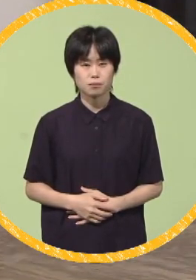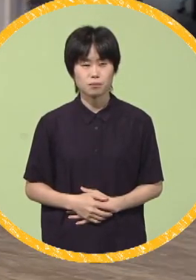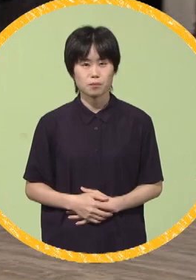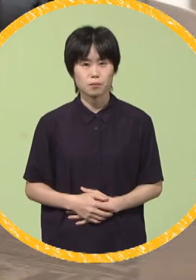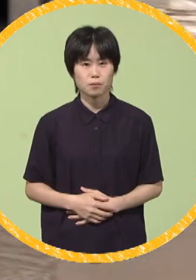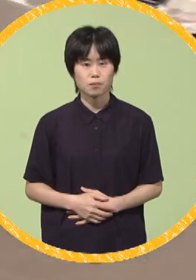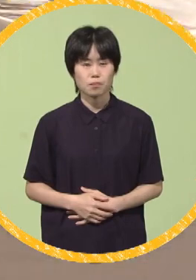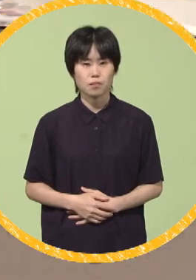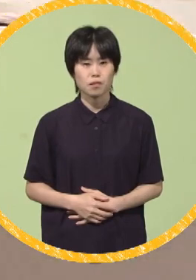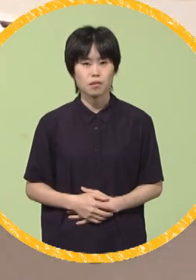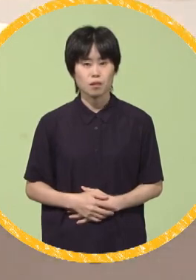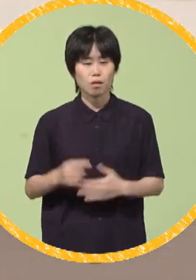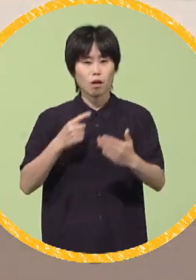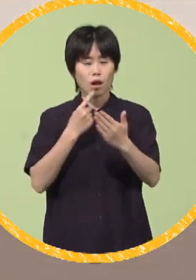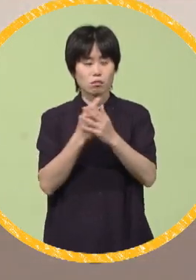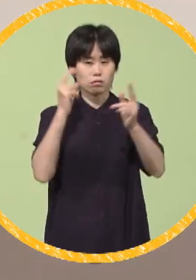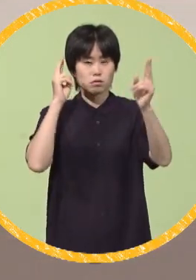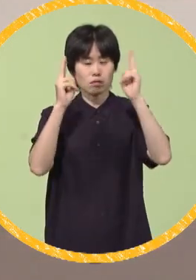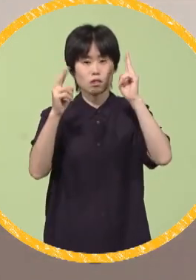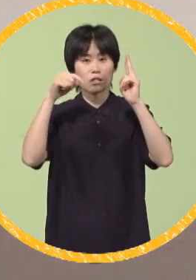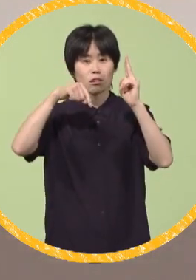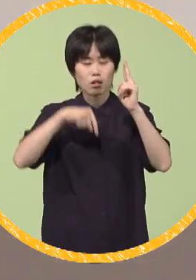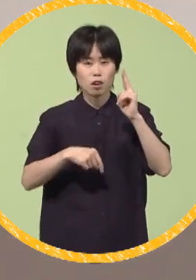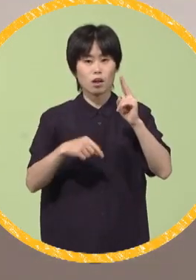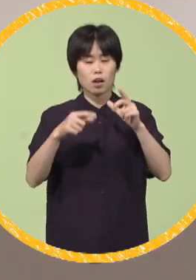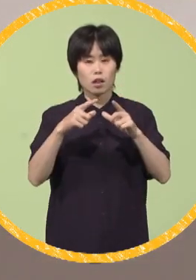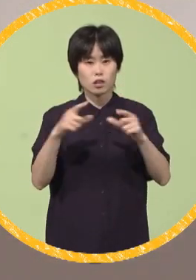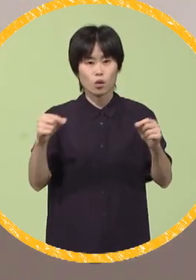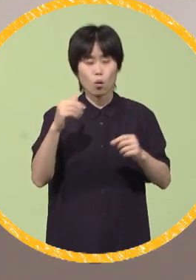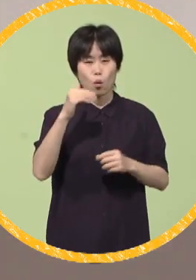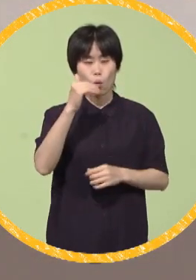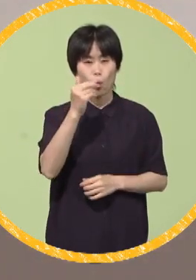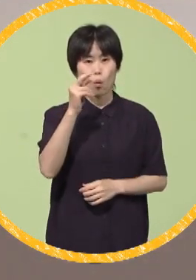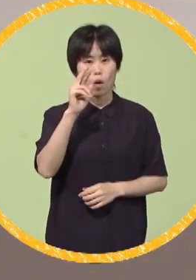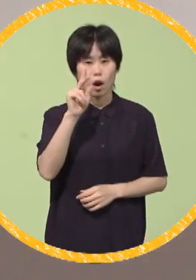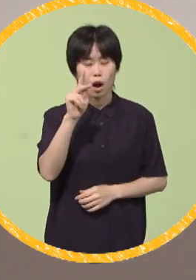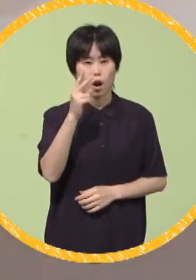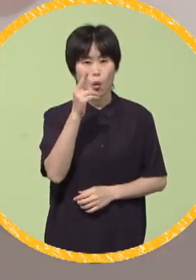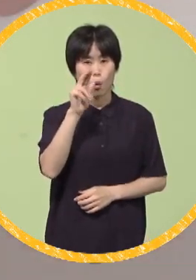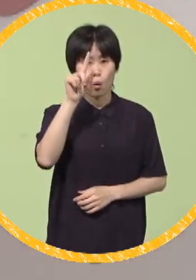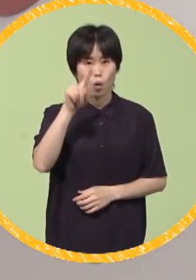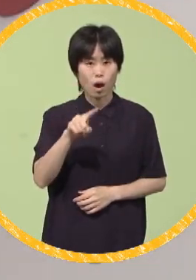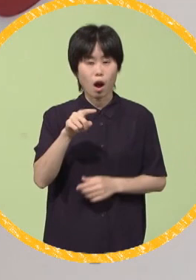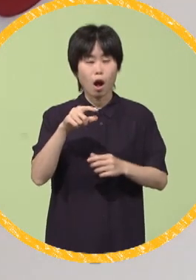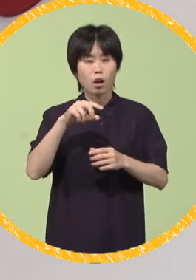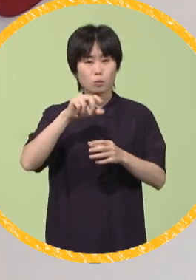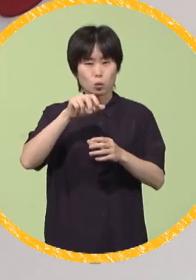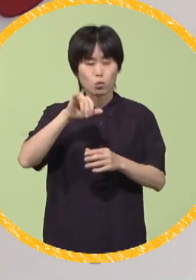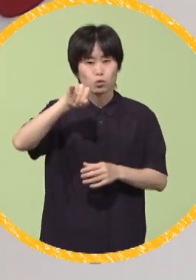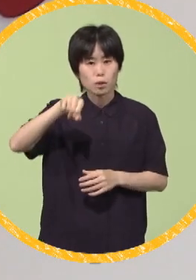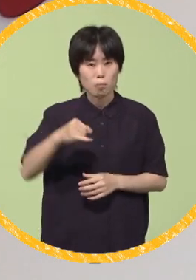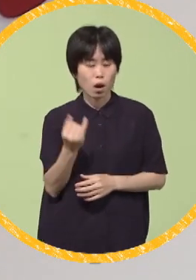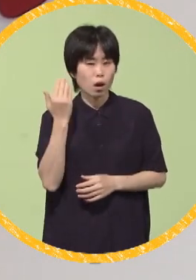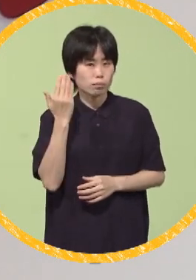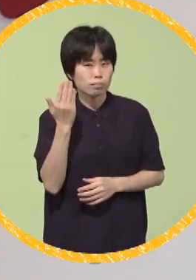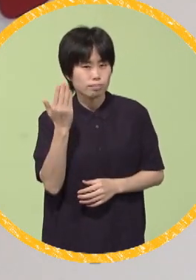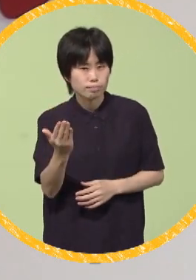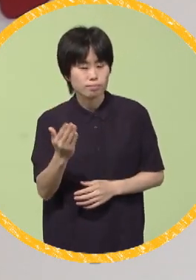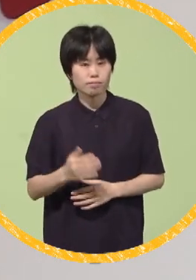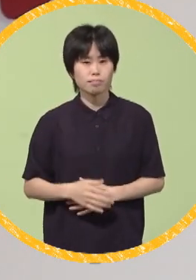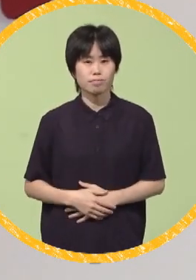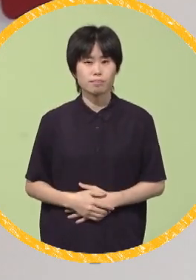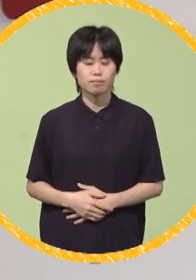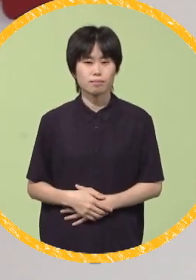はい、そこで参加する企業の一つ、日本コカ・コーラの関連企業、コカ・コーラ・ボトラーズ・ジャパンさんにお話を伺ってきました